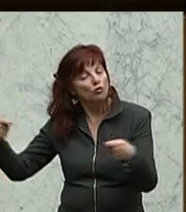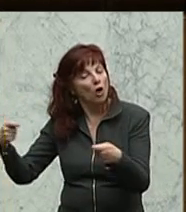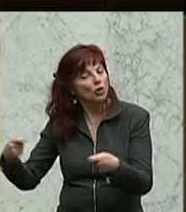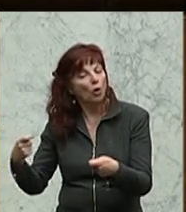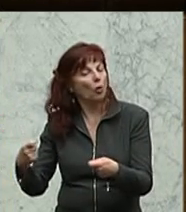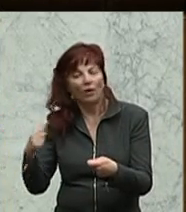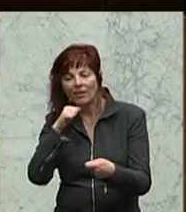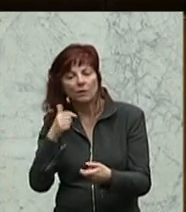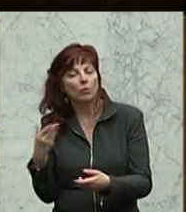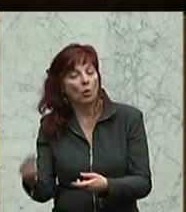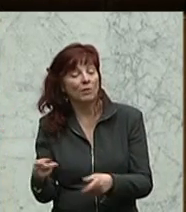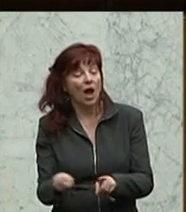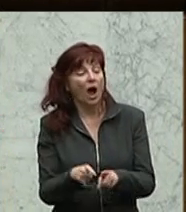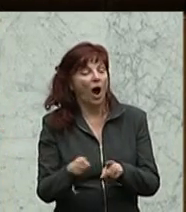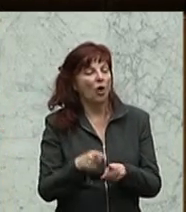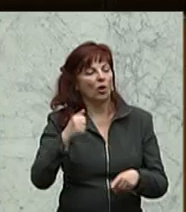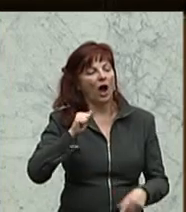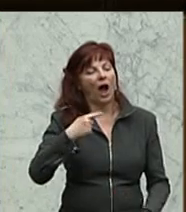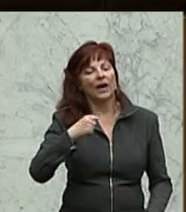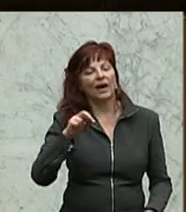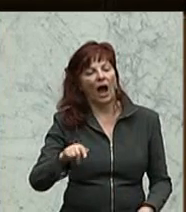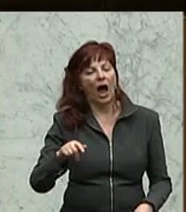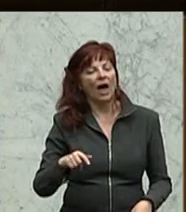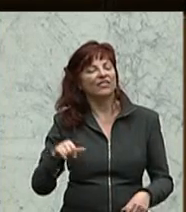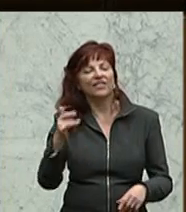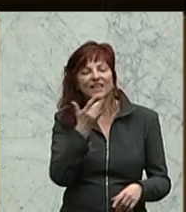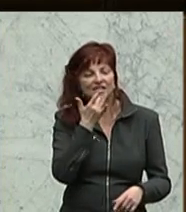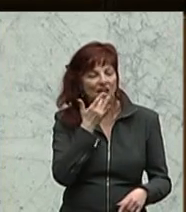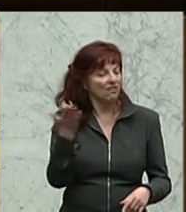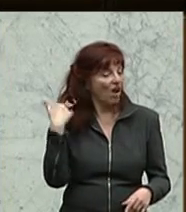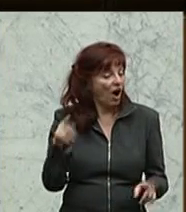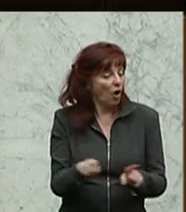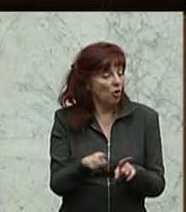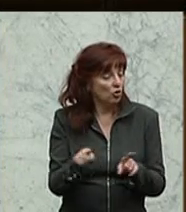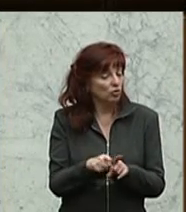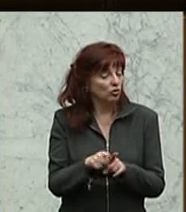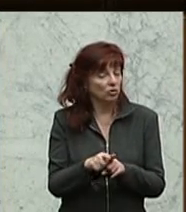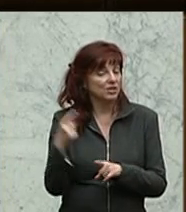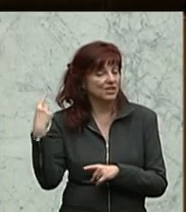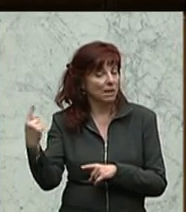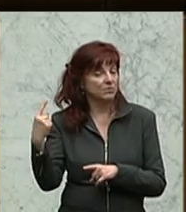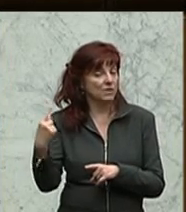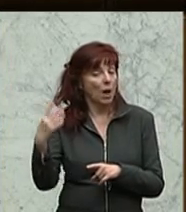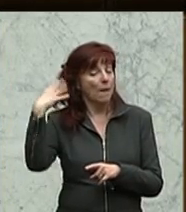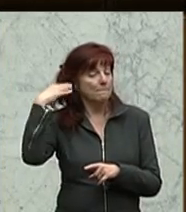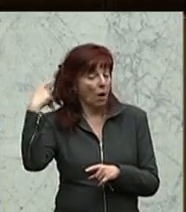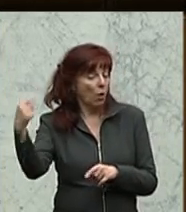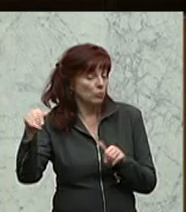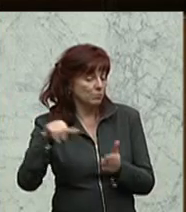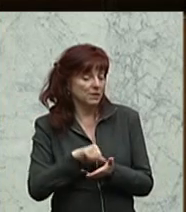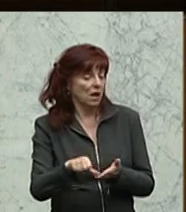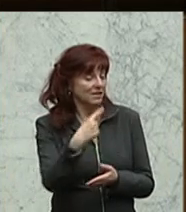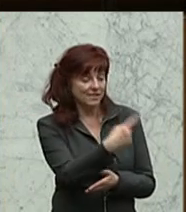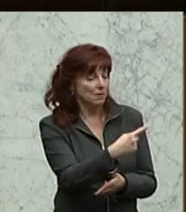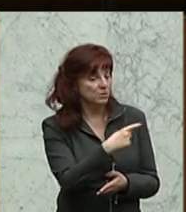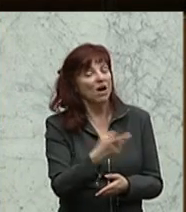Agrardiesel. Und Sie haben die Bauern im Stich gelassen auch beim Führerschein. Jetzt muss jeder Bauer mit dem Führerschein aus dem Feld rausfahren, wenn er beim Hof hinauskommt. Also das alles haben Sie den